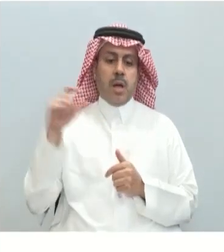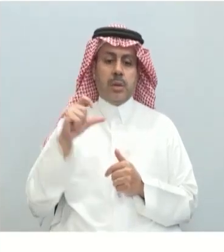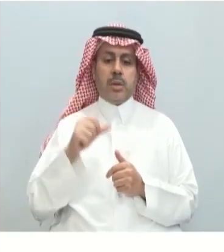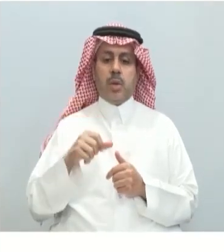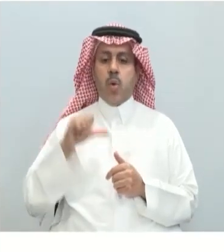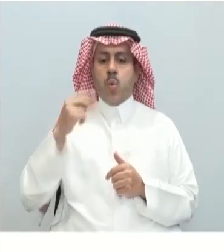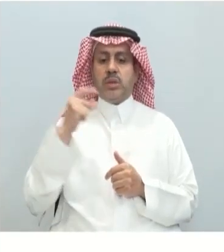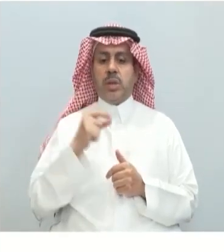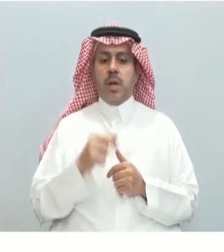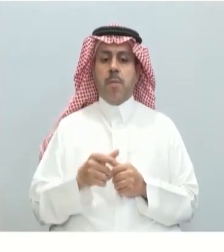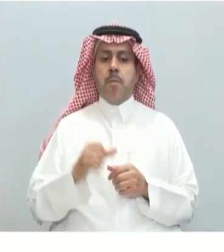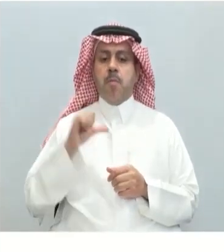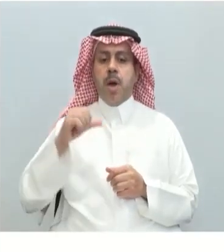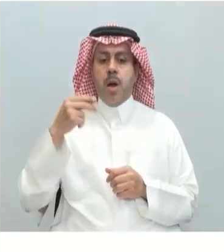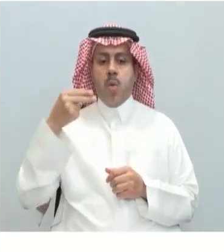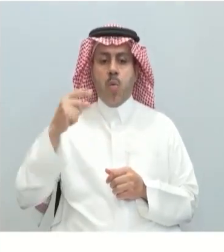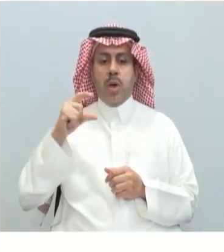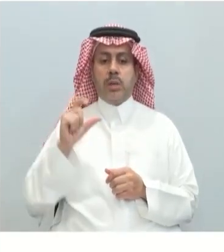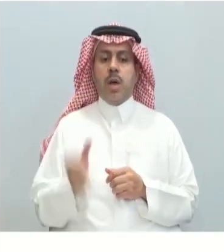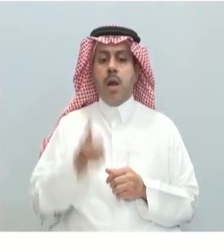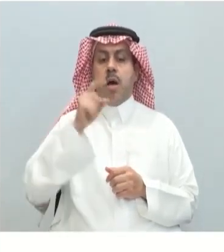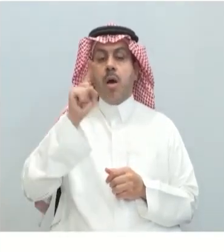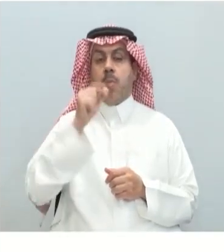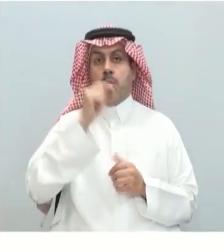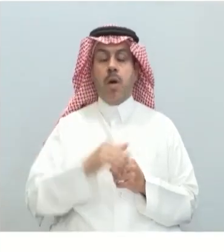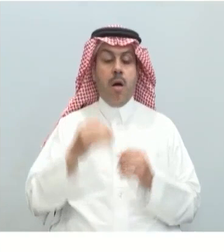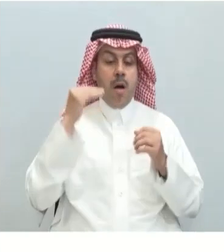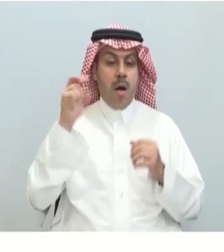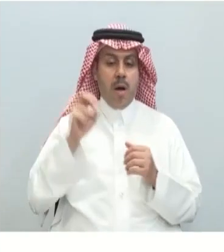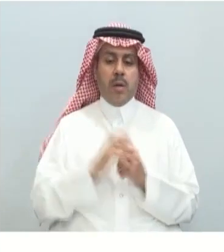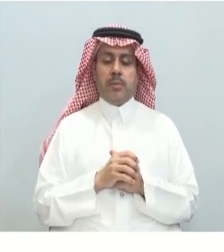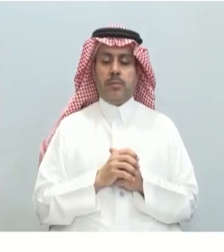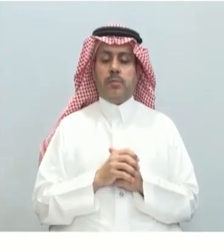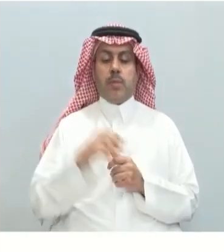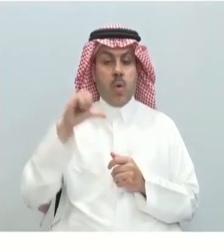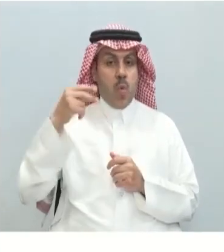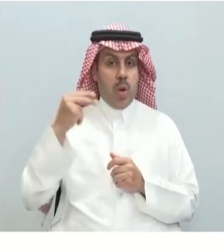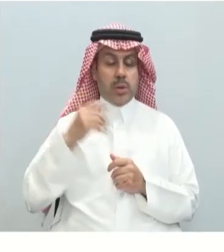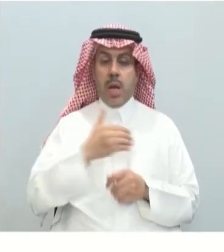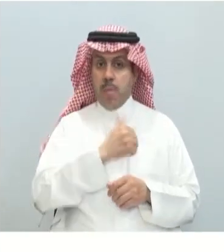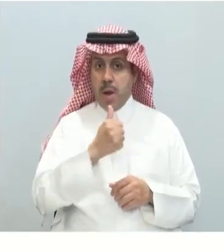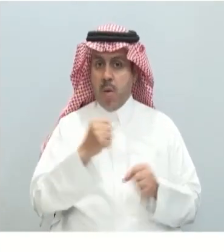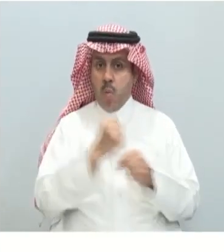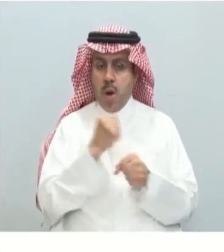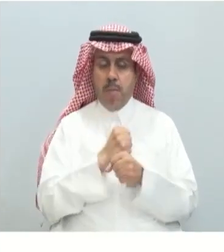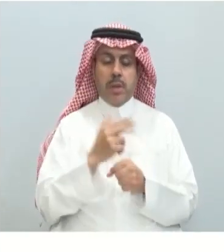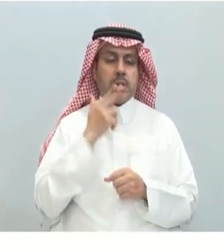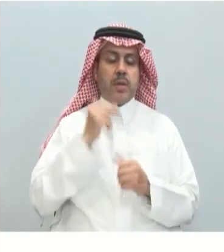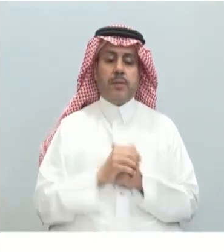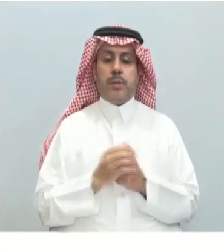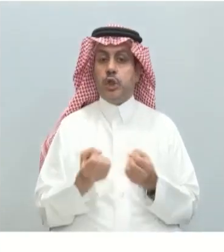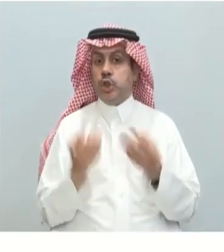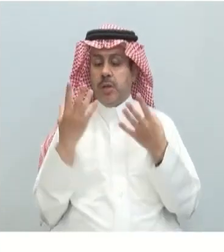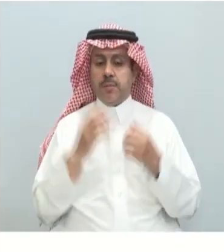وجدنا ما وعدنا ربنا حقا اي وعدنا على الايمان والعمل الصالح